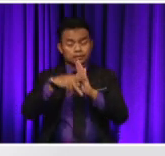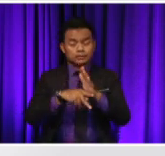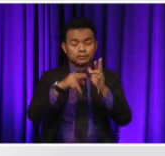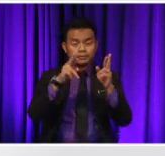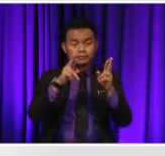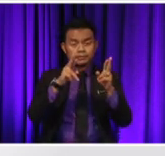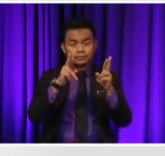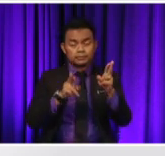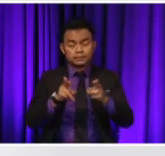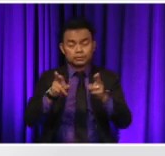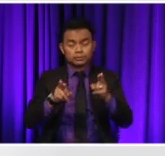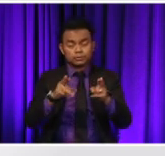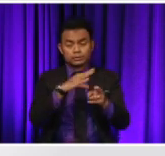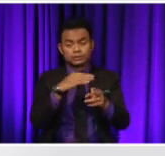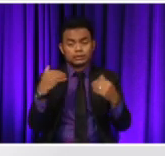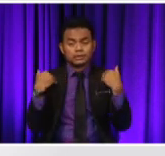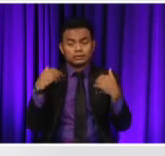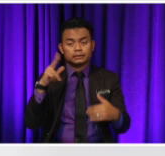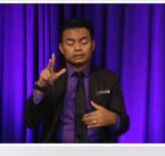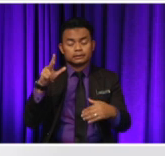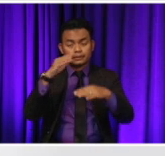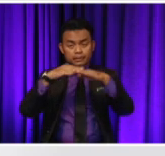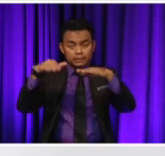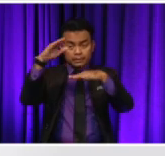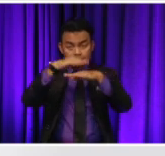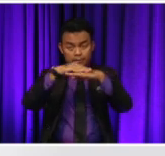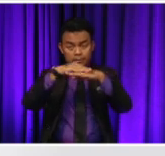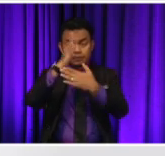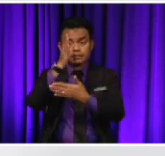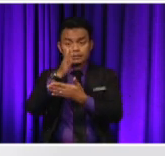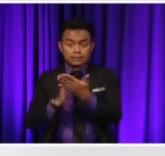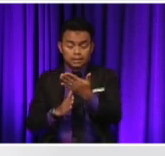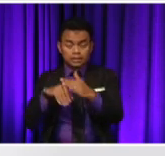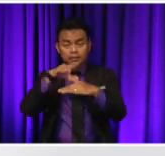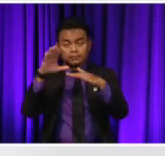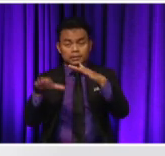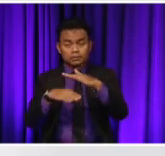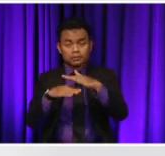peringkat pertengahan dan peringkat bawah Hai peringkat atasan dan contoh jawaban